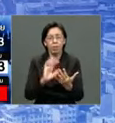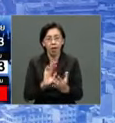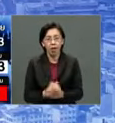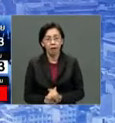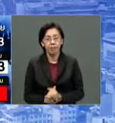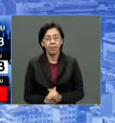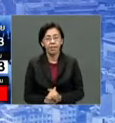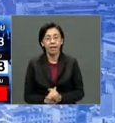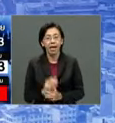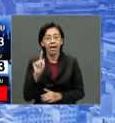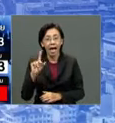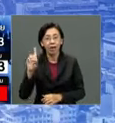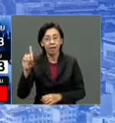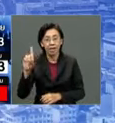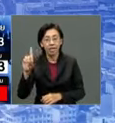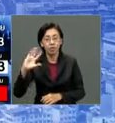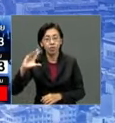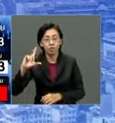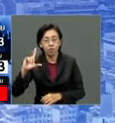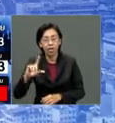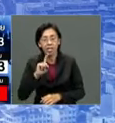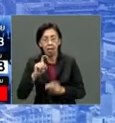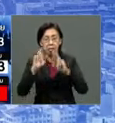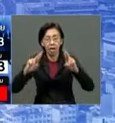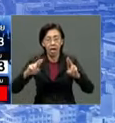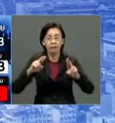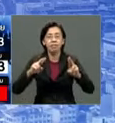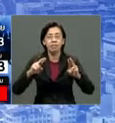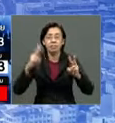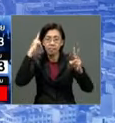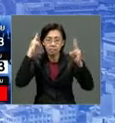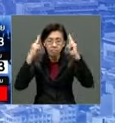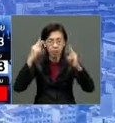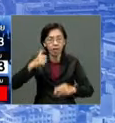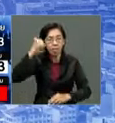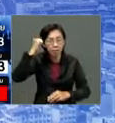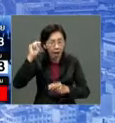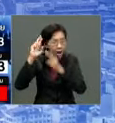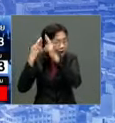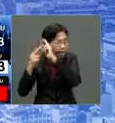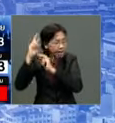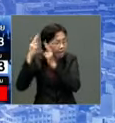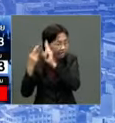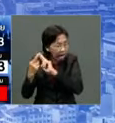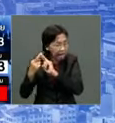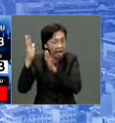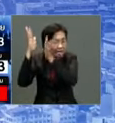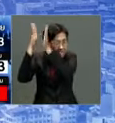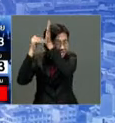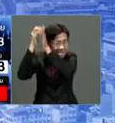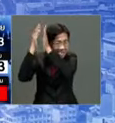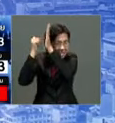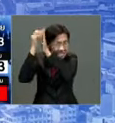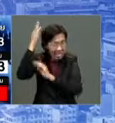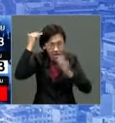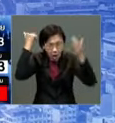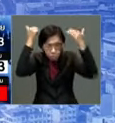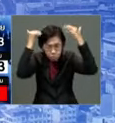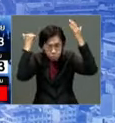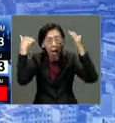ามถึงกรณีร้านเสริมสวยหลายร้านตอนนี้เริ่มให้บริการดัดย้อมและทำอย่างอื่นนอกจากตัดสระใดตอ